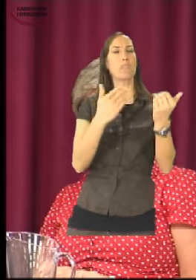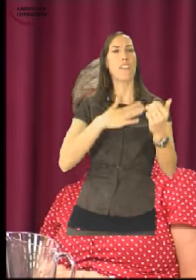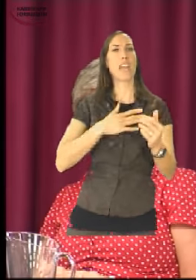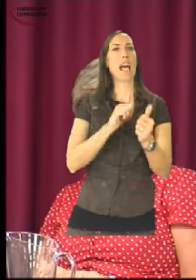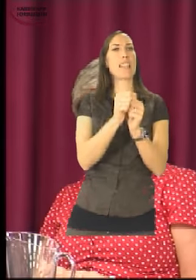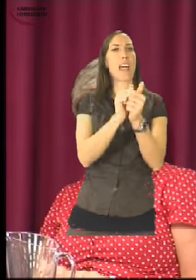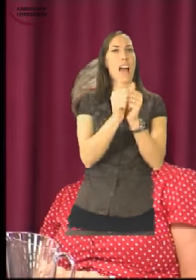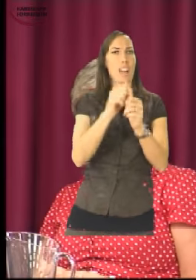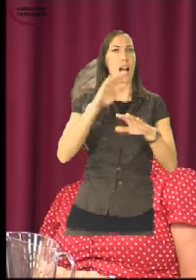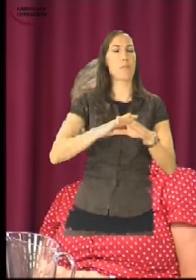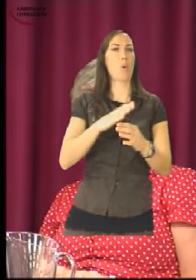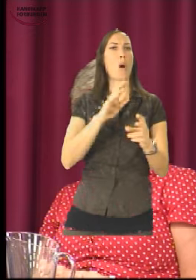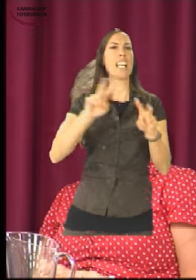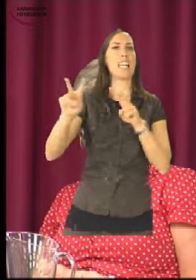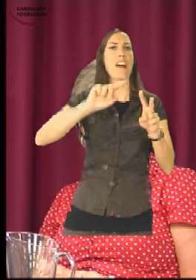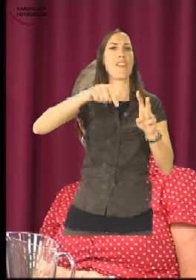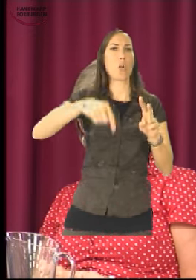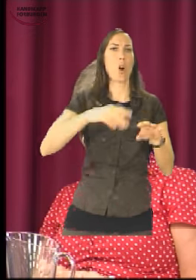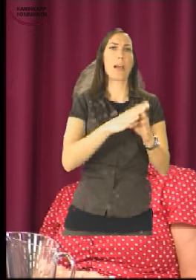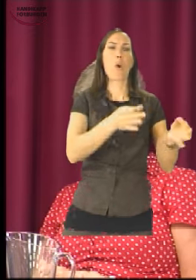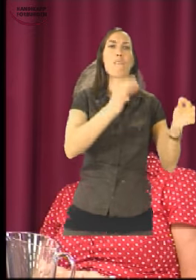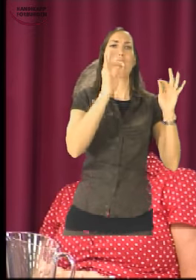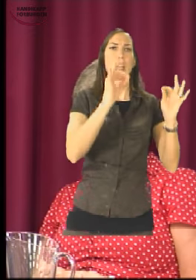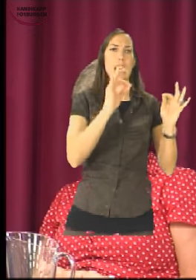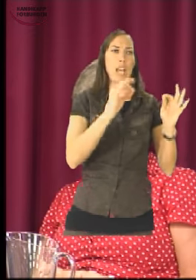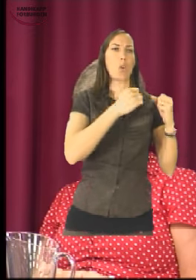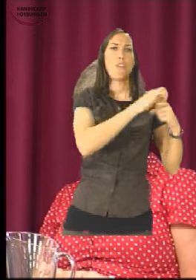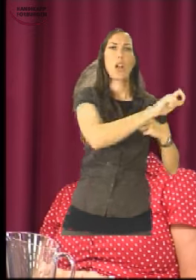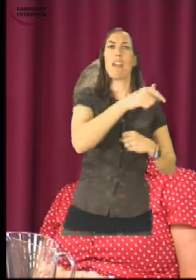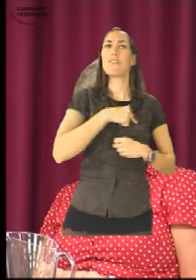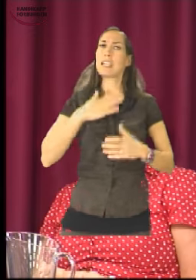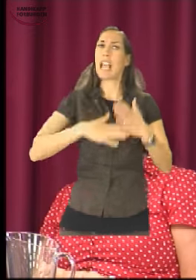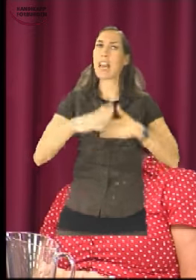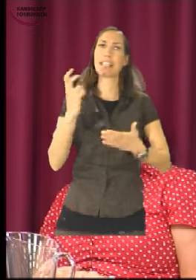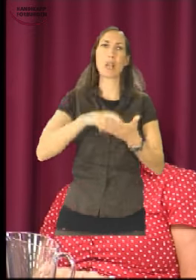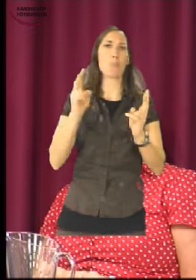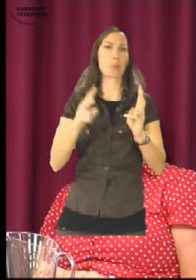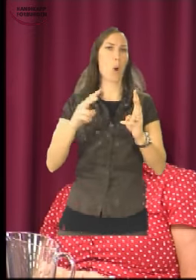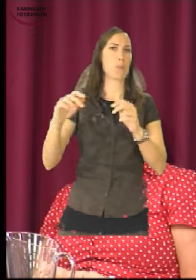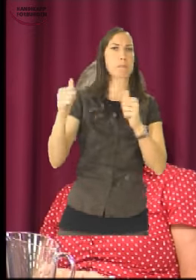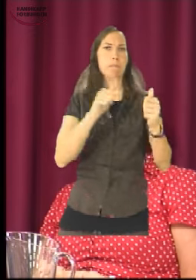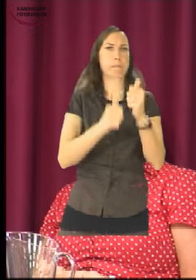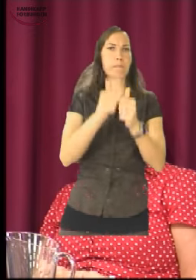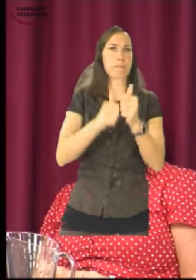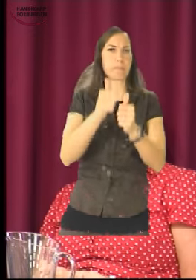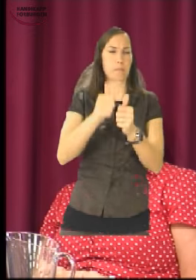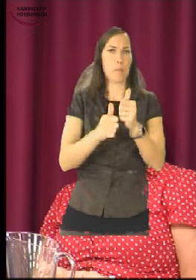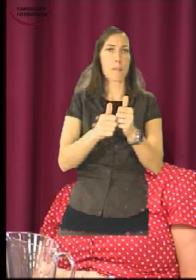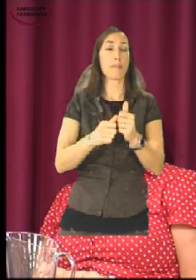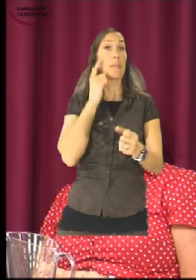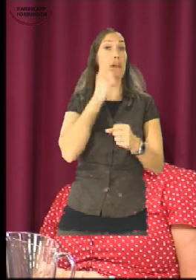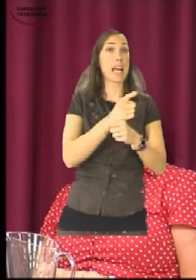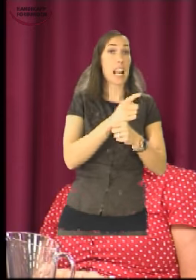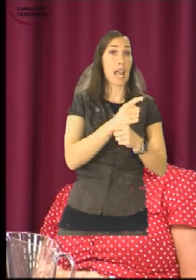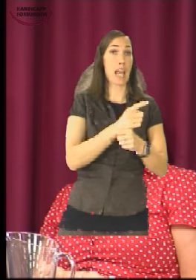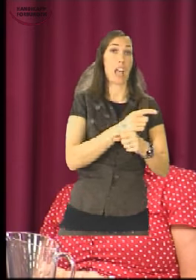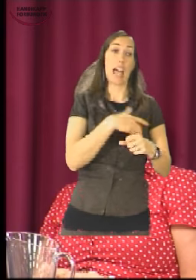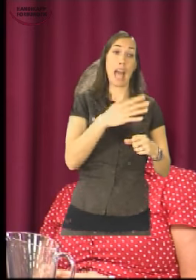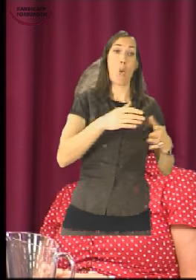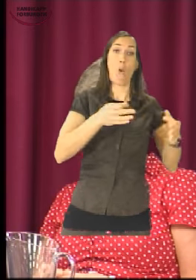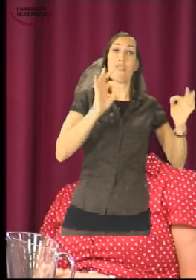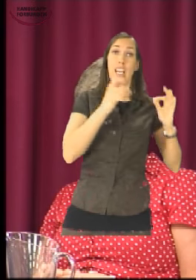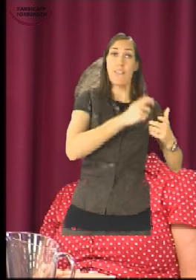de offentliga utförarna. Den matchen tar vi gärna. Beställaren av vård är ju offentligt finansierad, det är vi nog alla